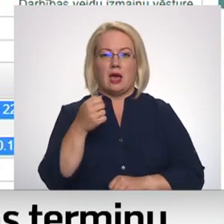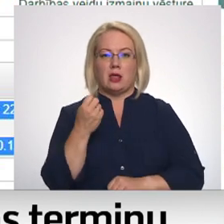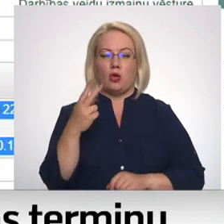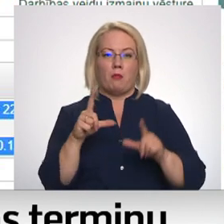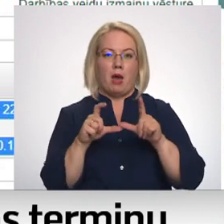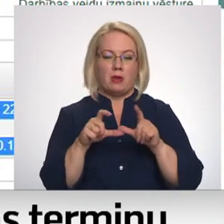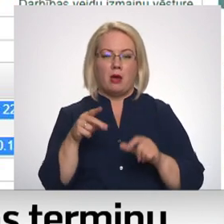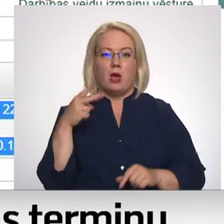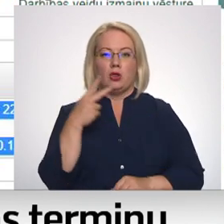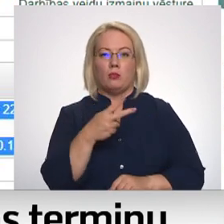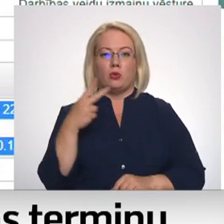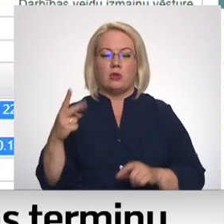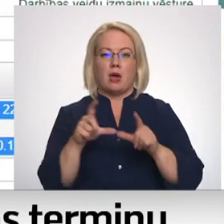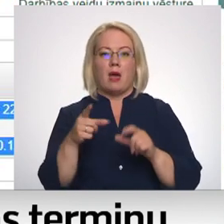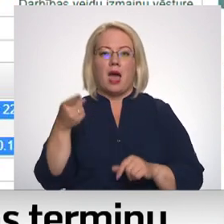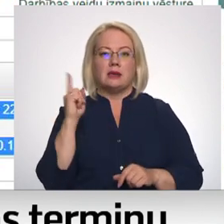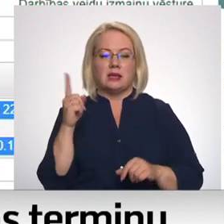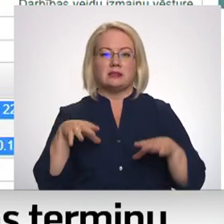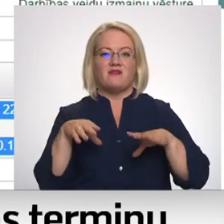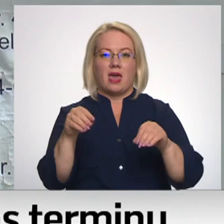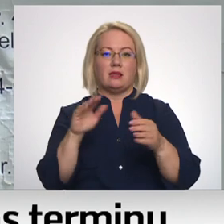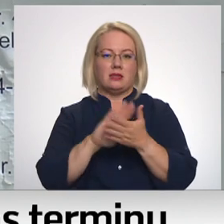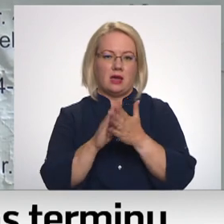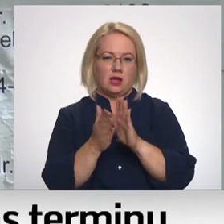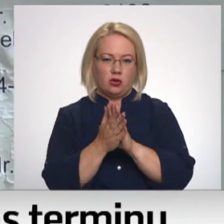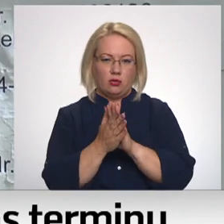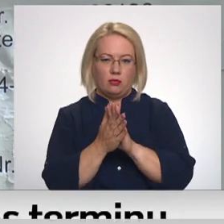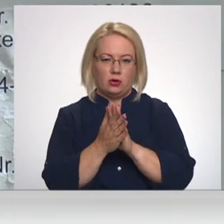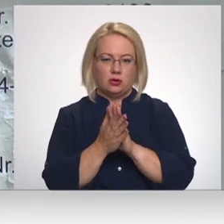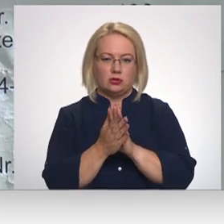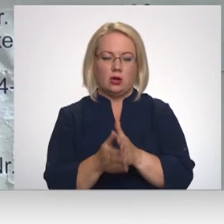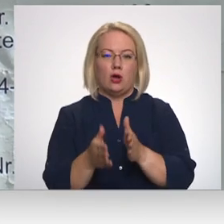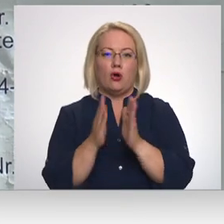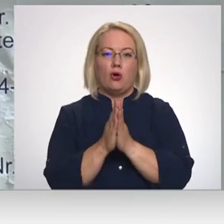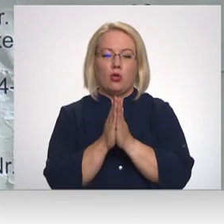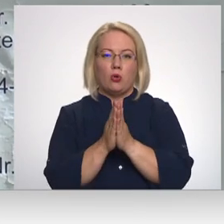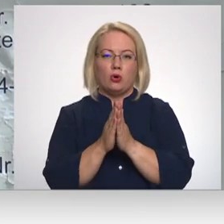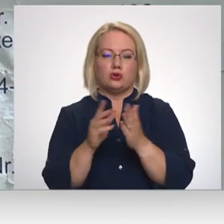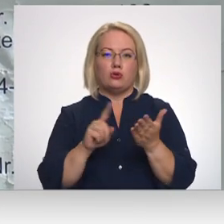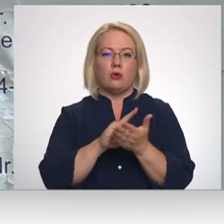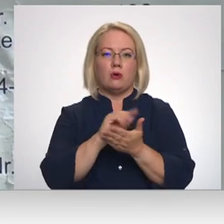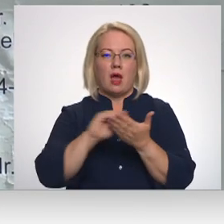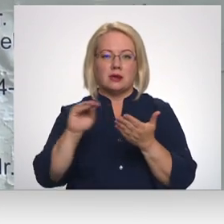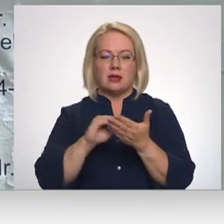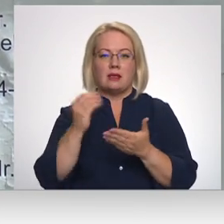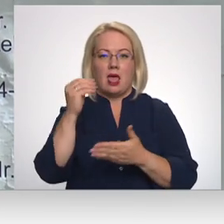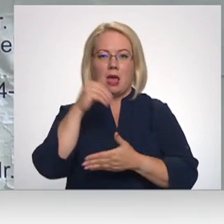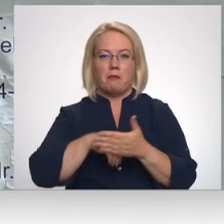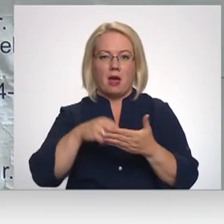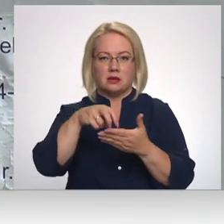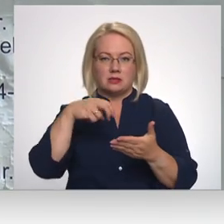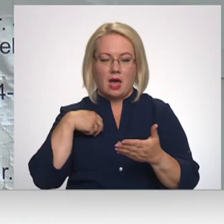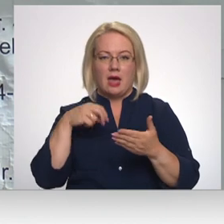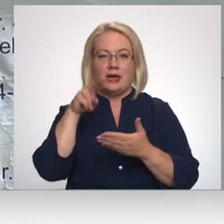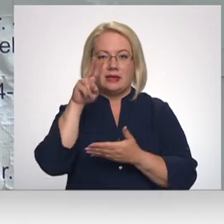no 22. Aprīļa aizliegts veikt darījumus. Lūdzu, jūs jautājumi oficiālā e-pasta, izskatīs un novērtēsim.